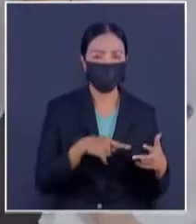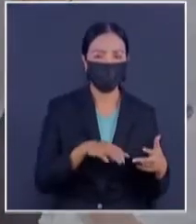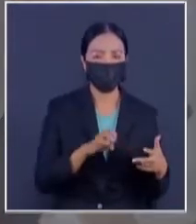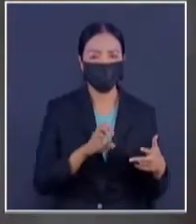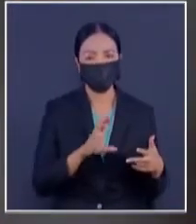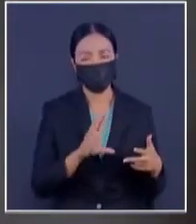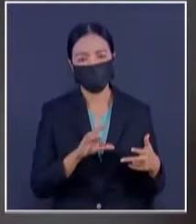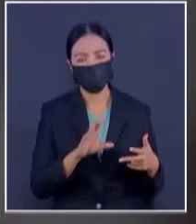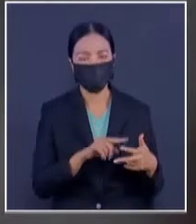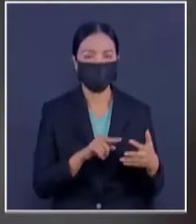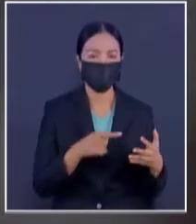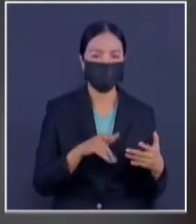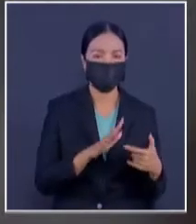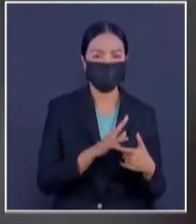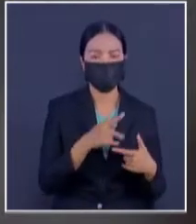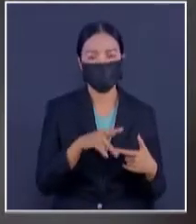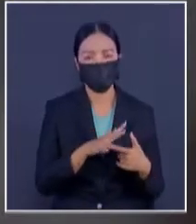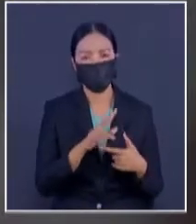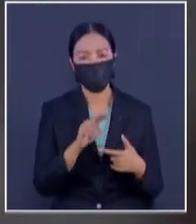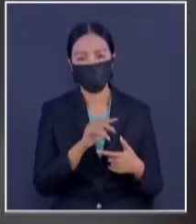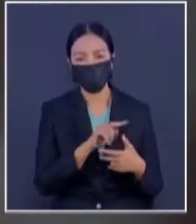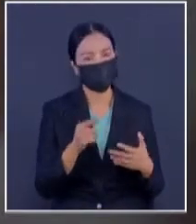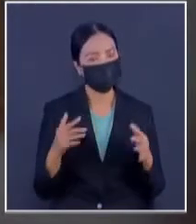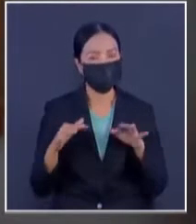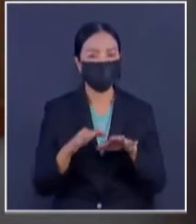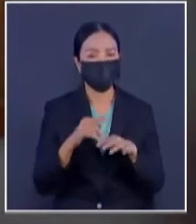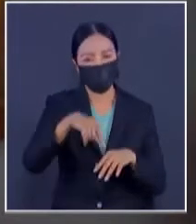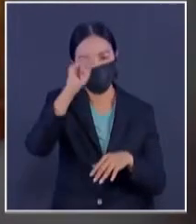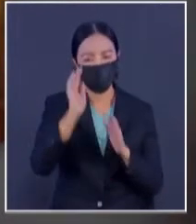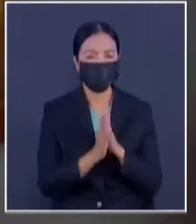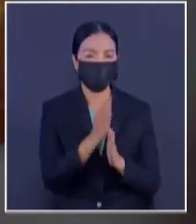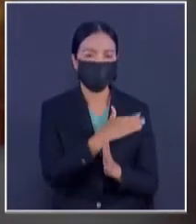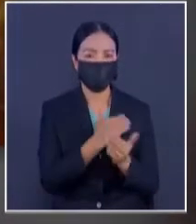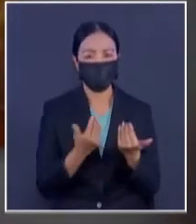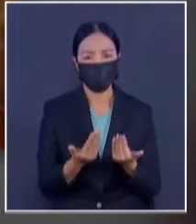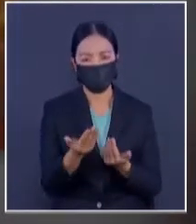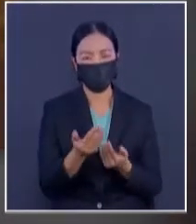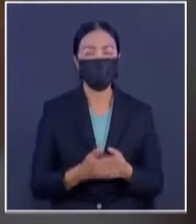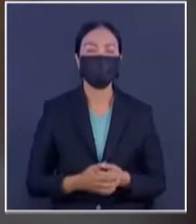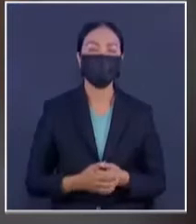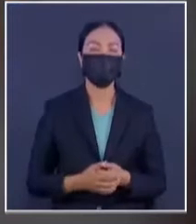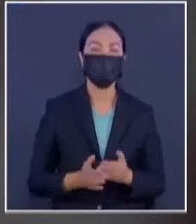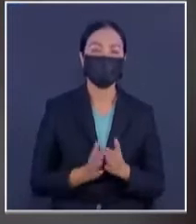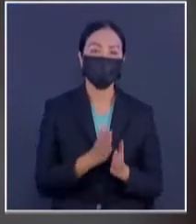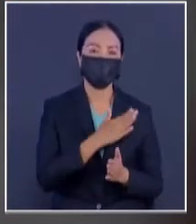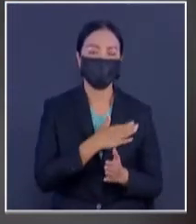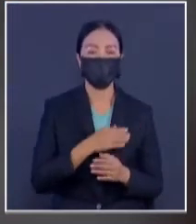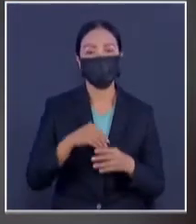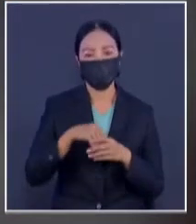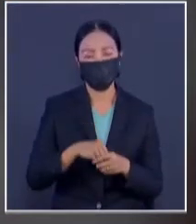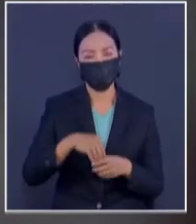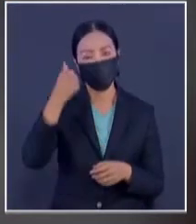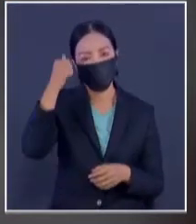นันทชัดปันปันสุทธตาค่ะที่มาร่วมพิธีอุปสมบทในครั้งนี้ด้วยนะคะเบื้องต้นค่ะพระตัวมีกำหนดบวช30